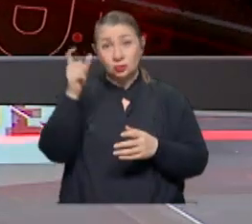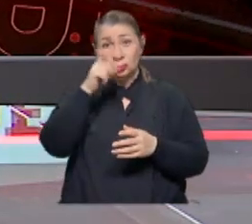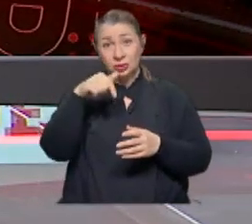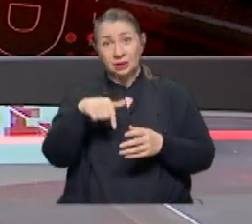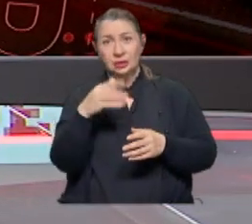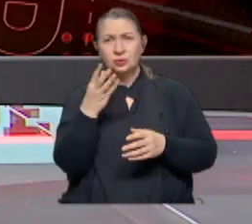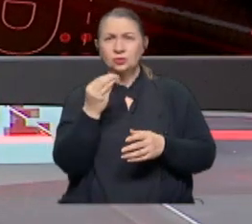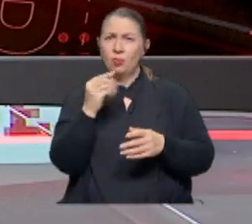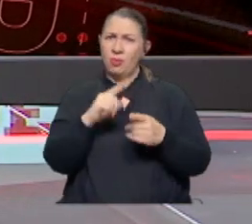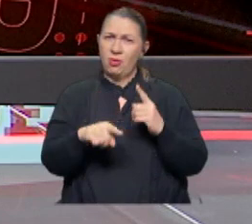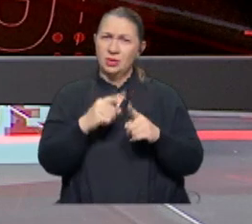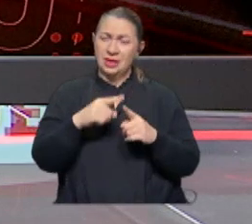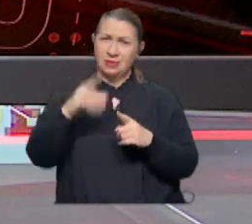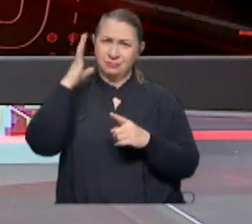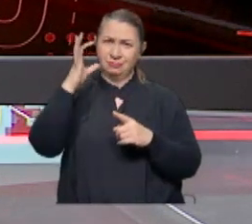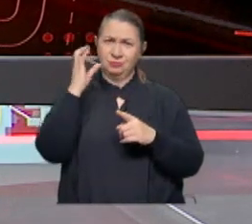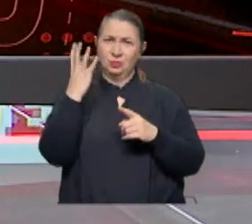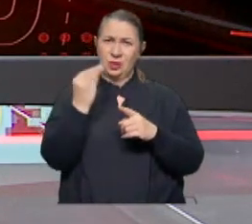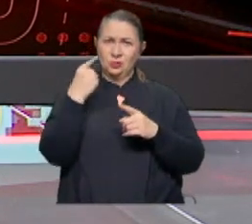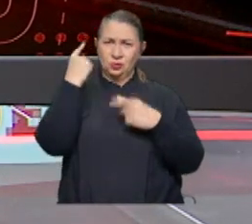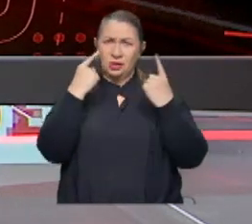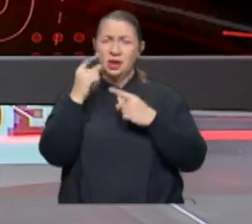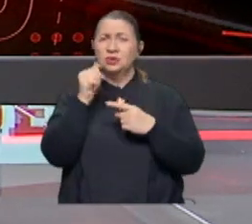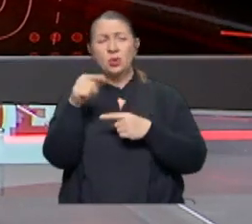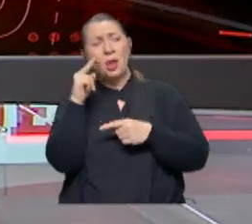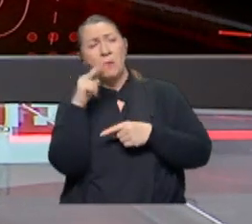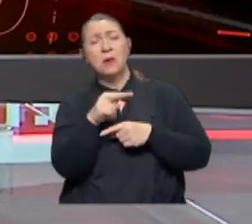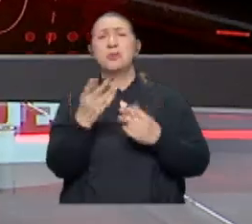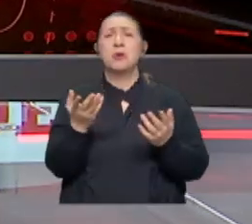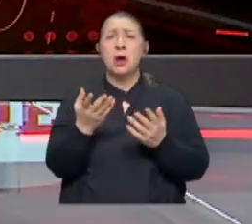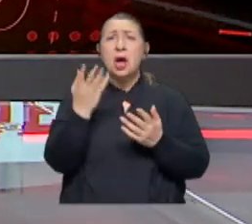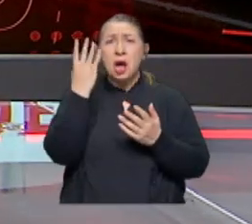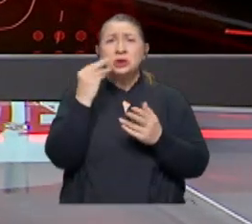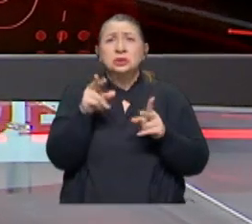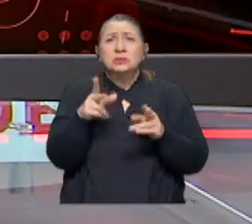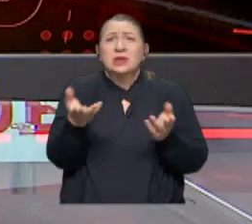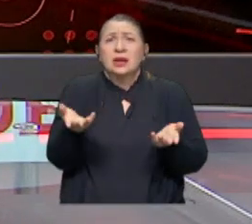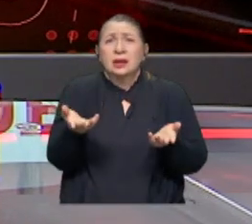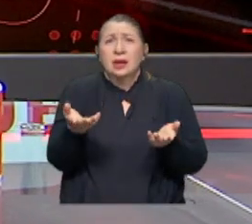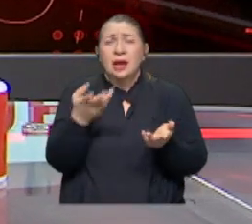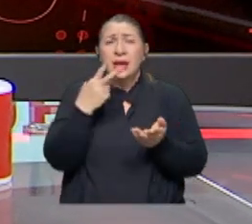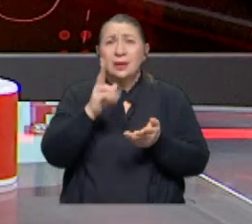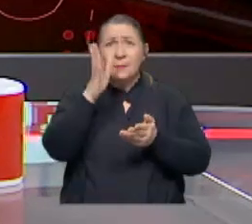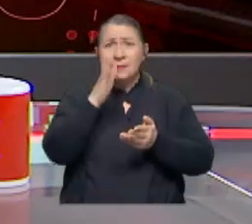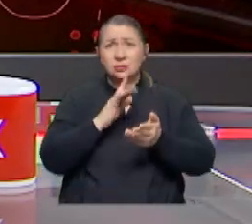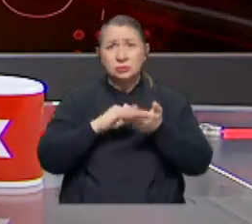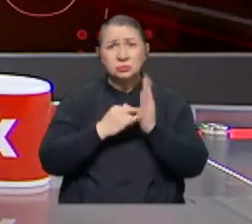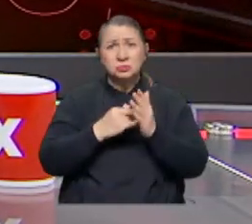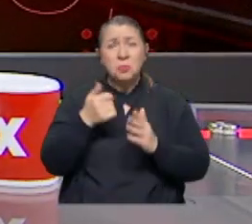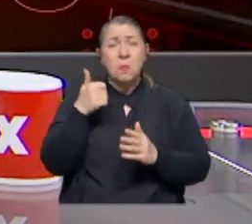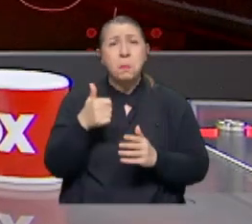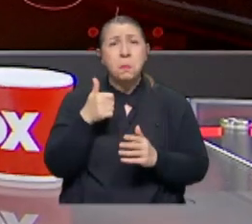ülkede çok siyaset dehası diye düşünülen insanlar hiç onlara bakmıyor. Anlaşılır gibi değil. 2500 lirayla